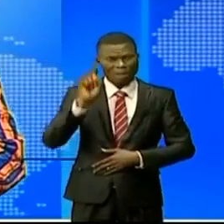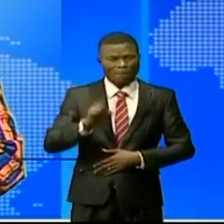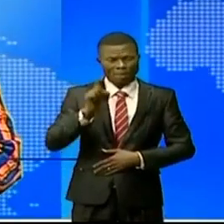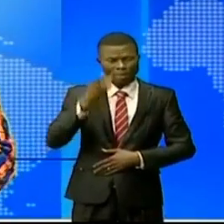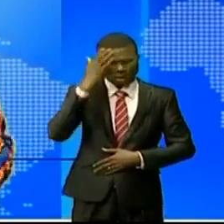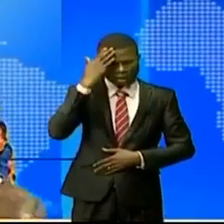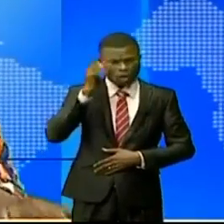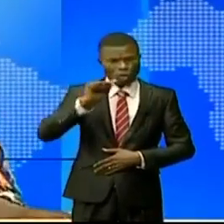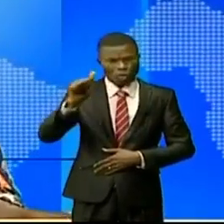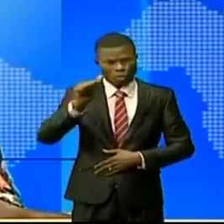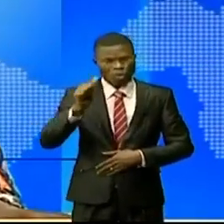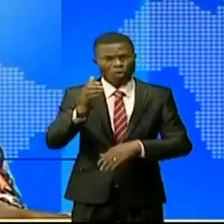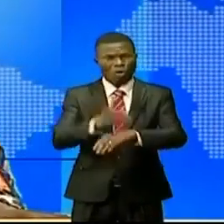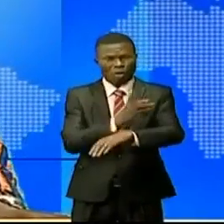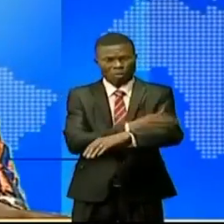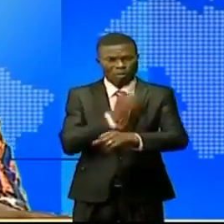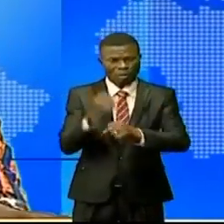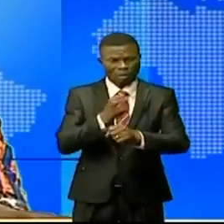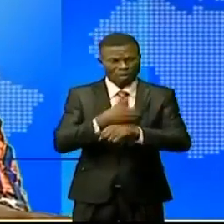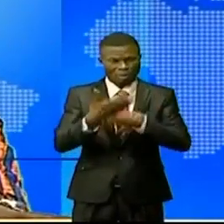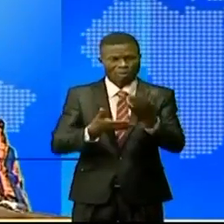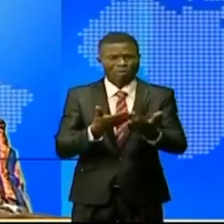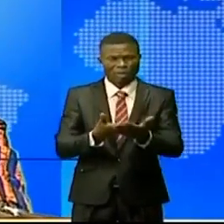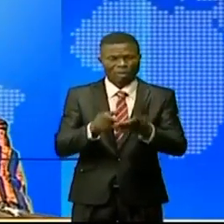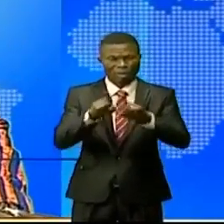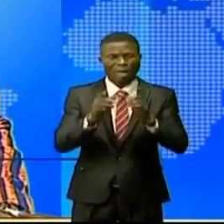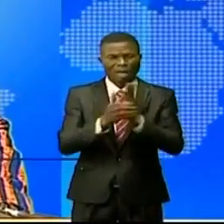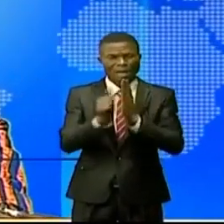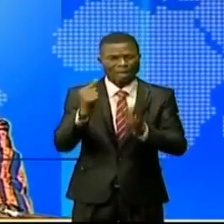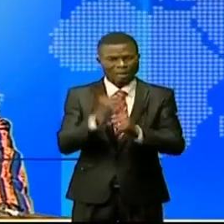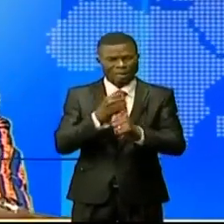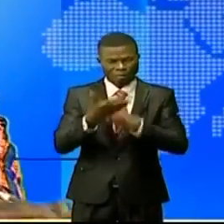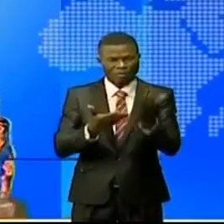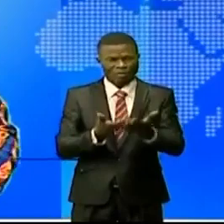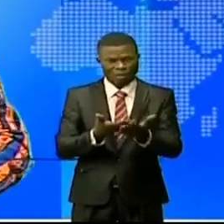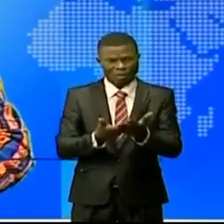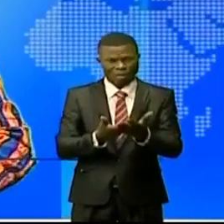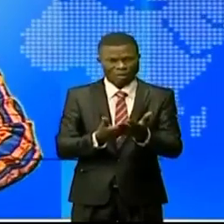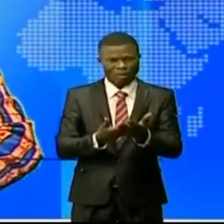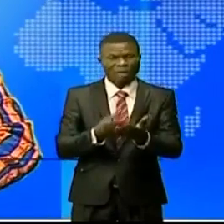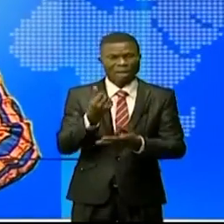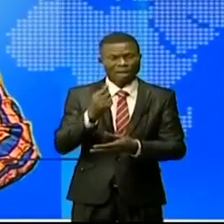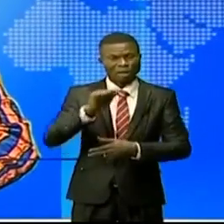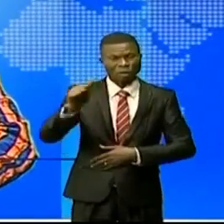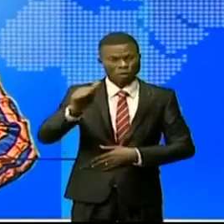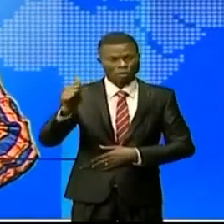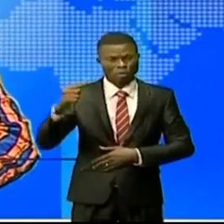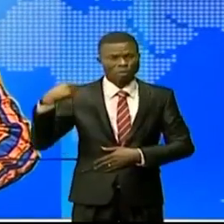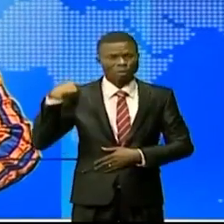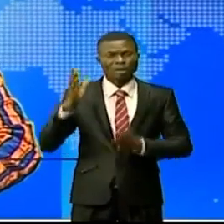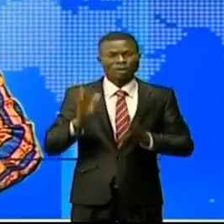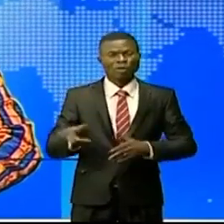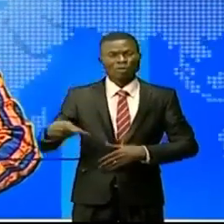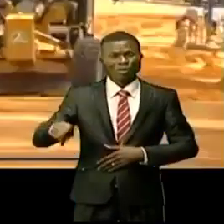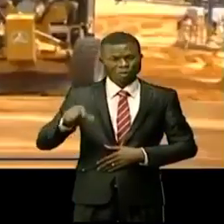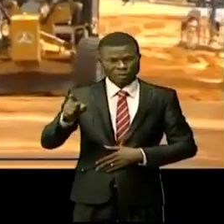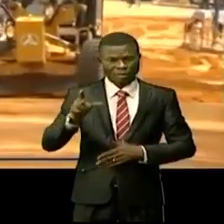rendre compte du niveau d'avancement et de la qualité des travaux exécutés sous fonds propres du gouvernorat.